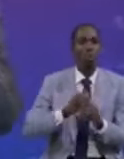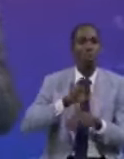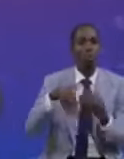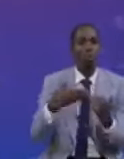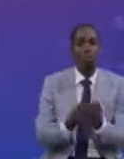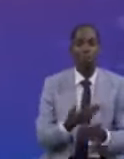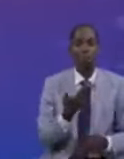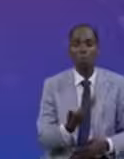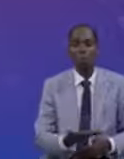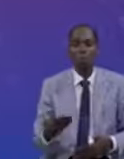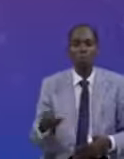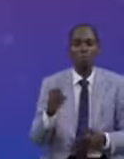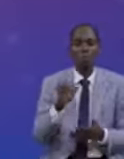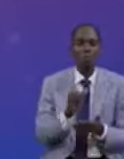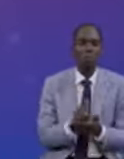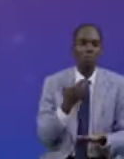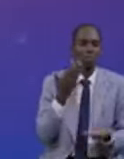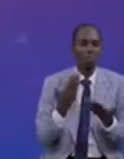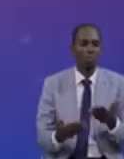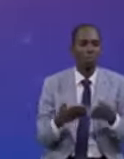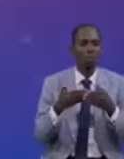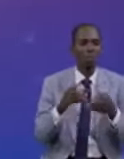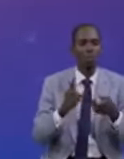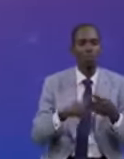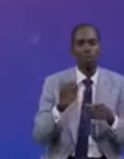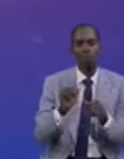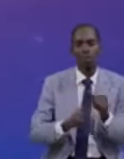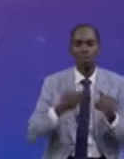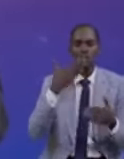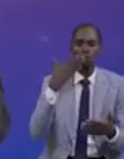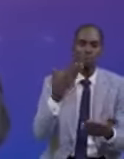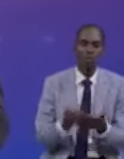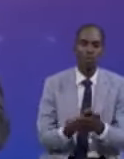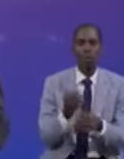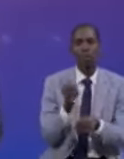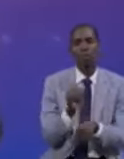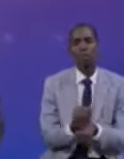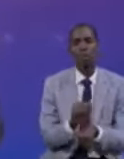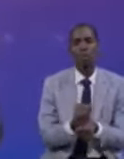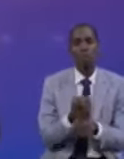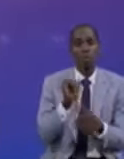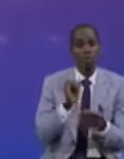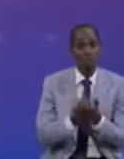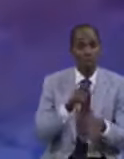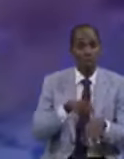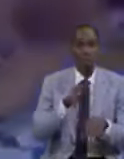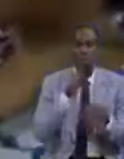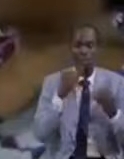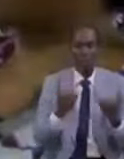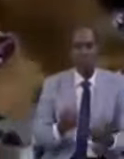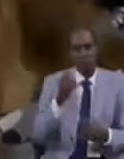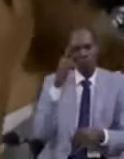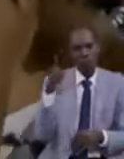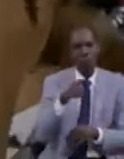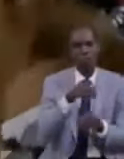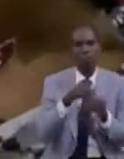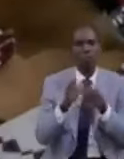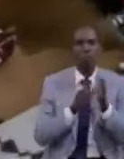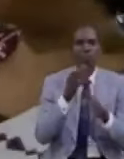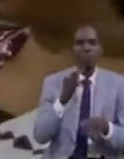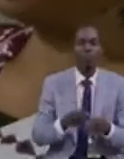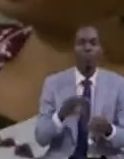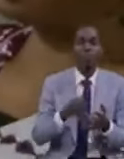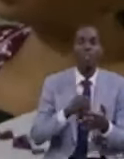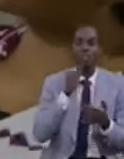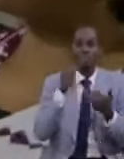vos besoins vous ayez encore en abondance pour toute bonne œuvre ce moment est venu pour toi c'est